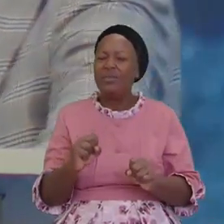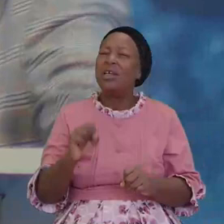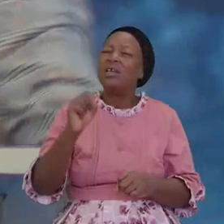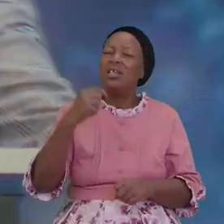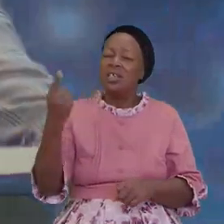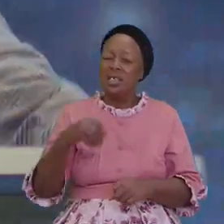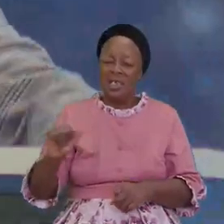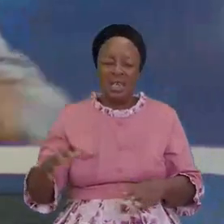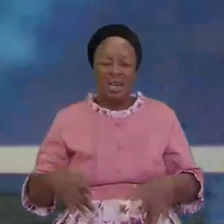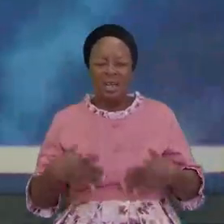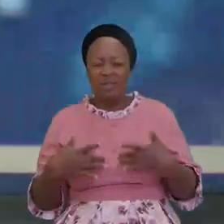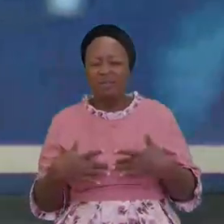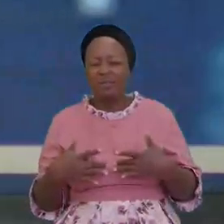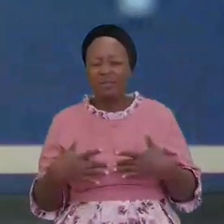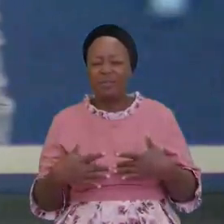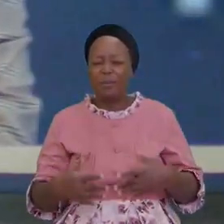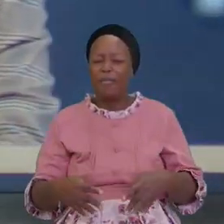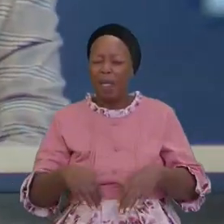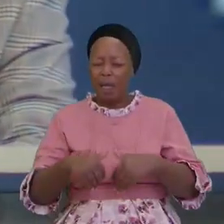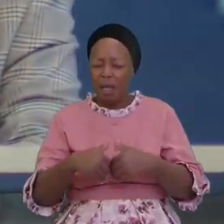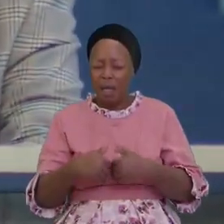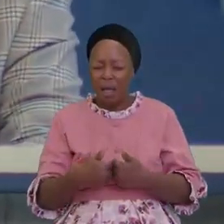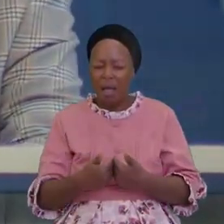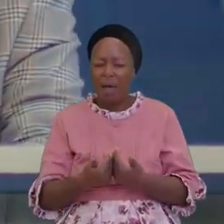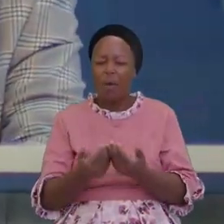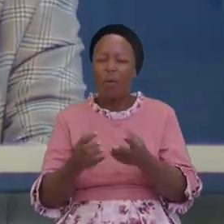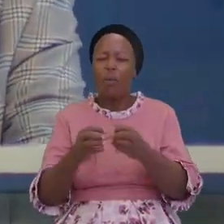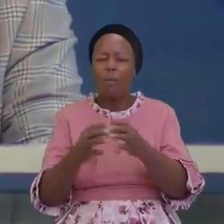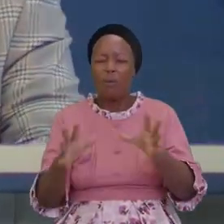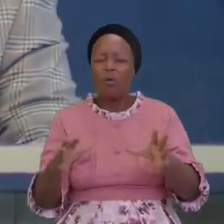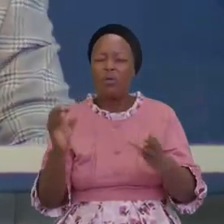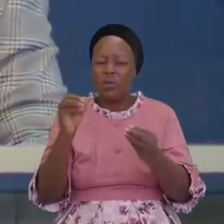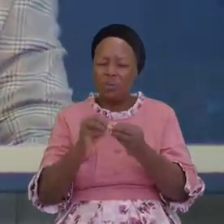qui nous a donné le salut, la vie éternelle.